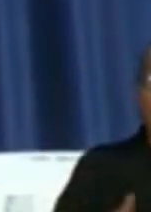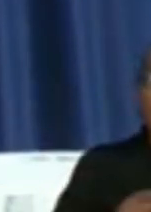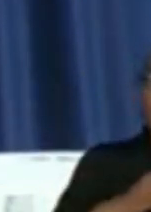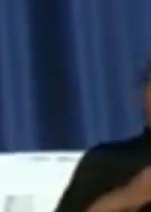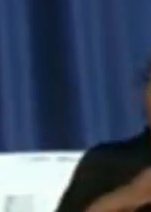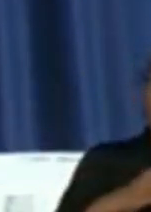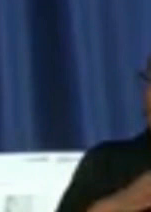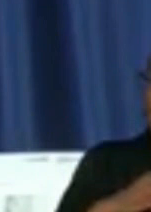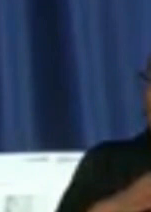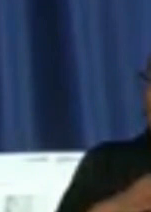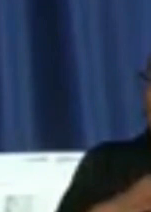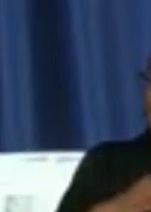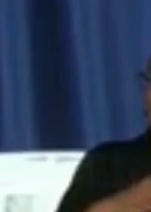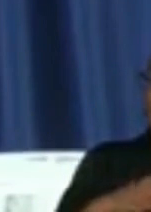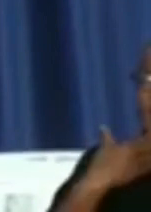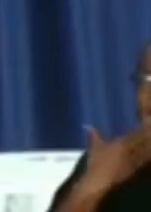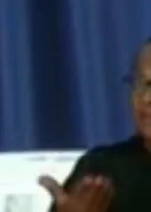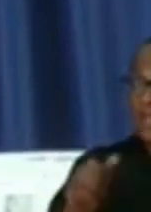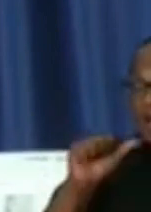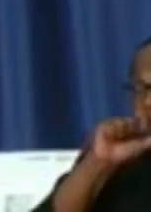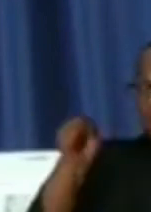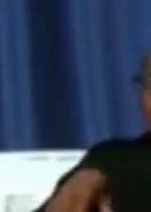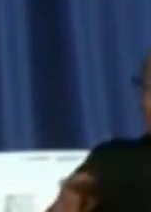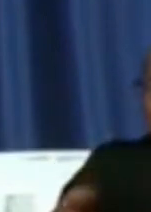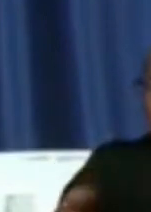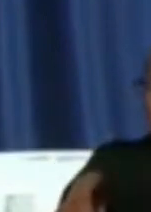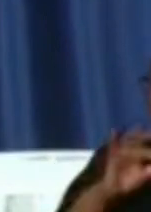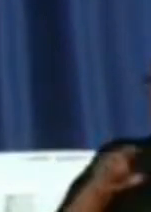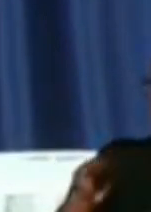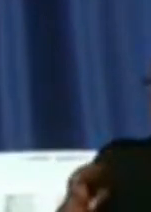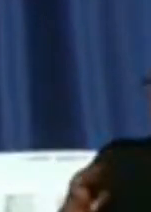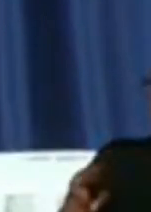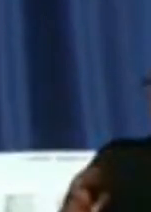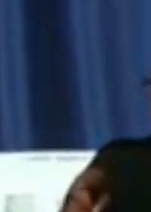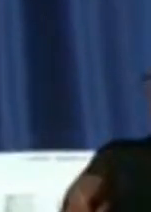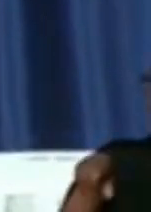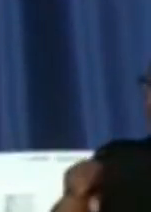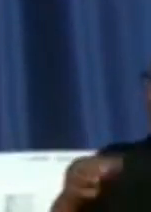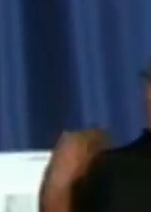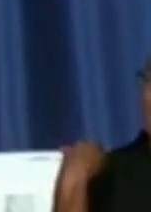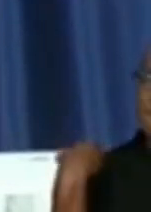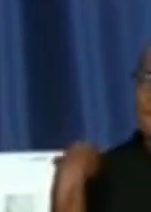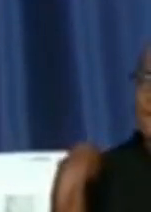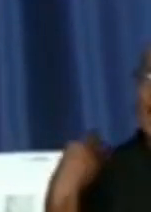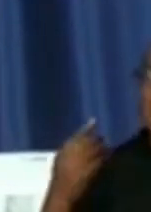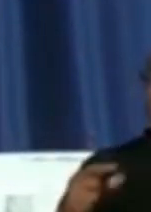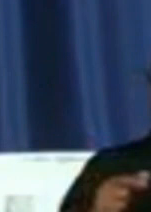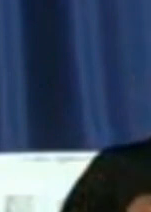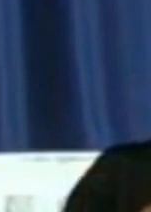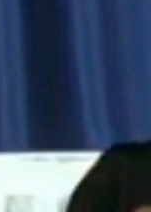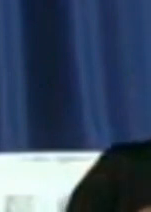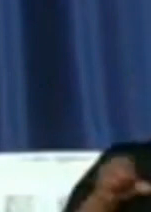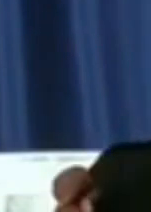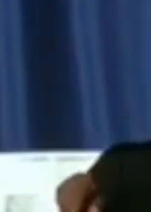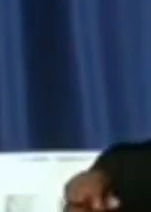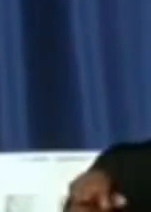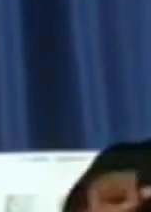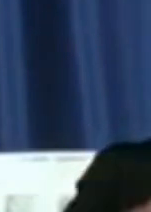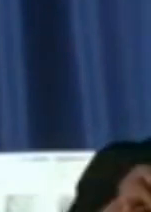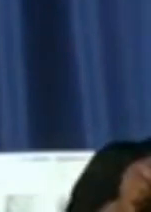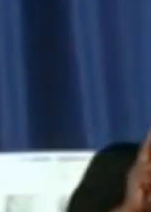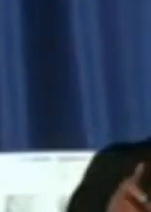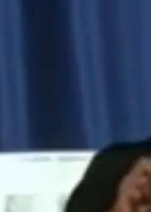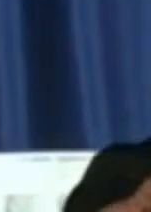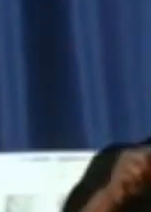faciliteit in het RKZ ziekenhuis die sinds zeer recentelijk in gebruik wordt genomen om mensen